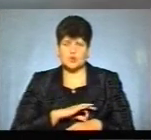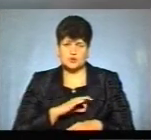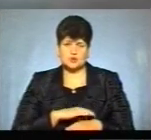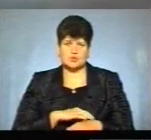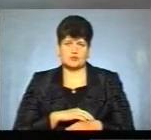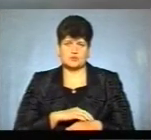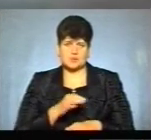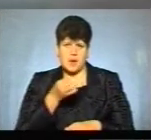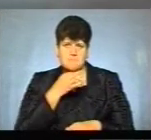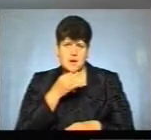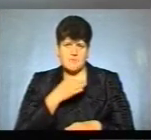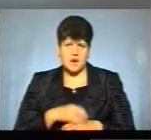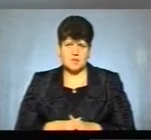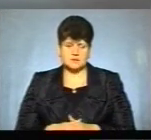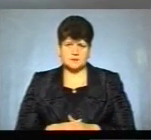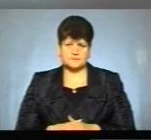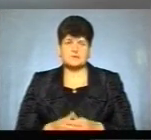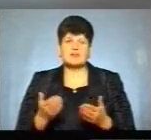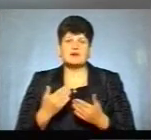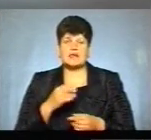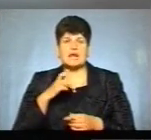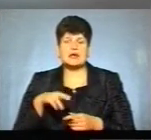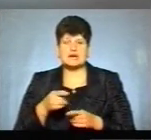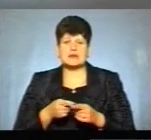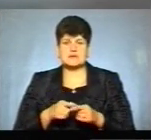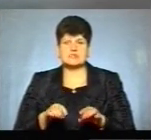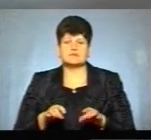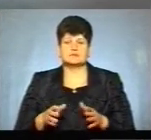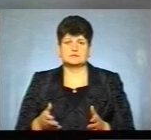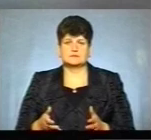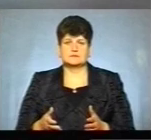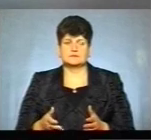препарати. Тобто в яких країнах це регулюється?